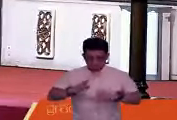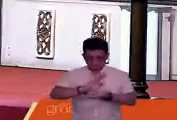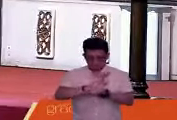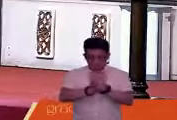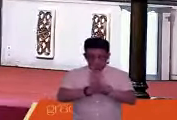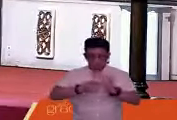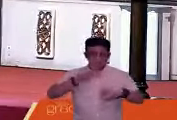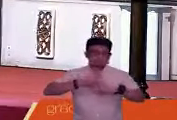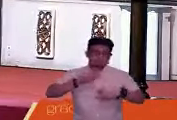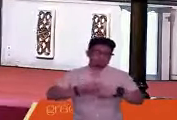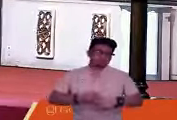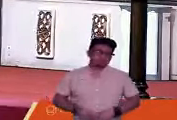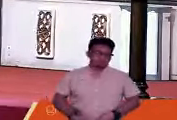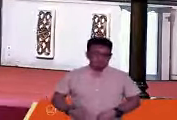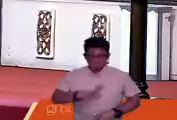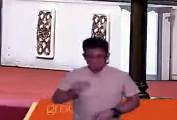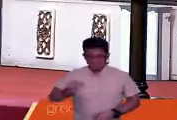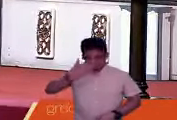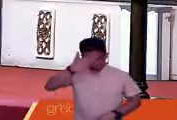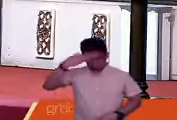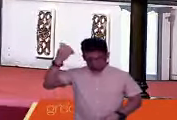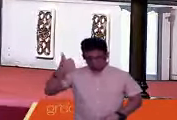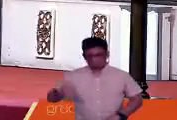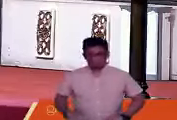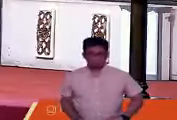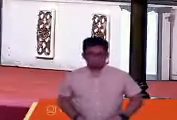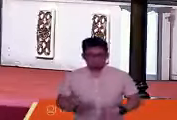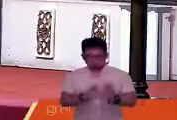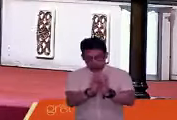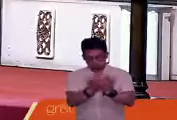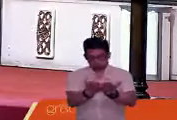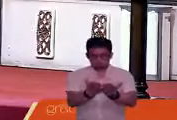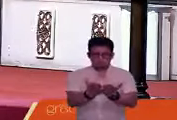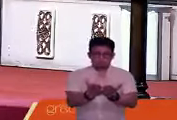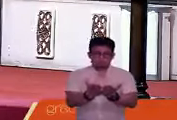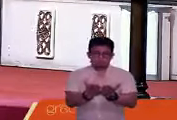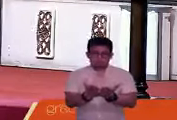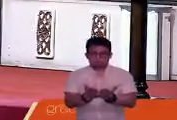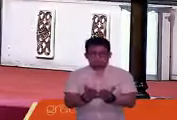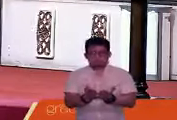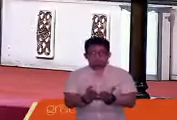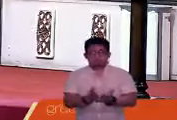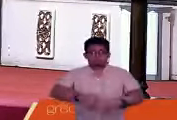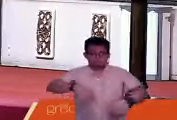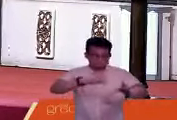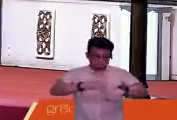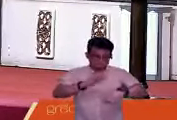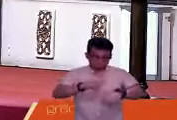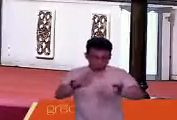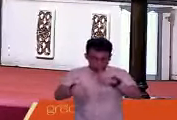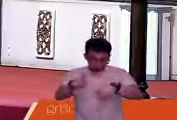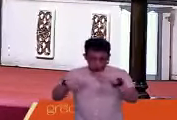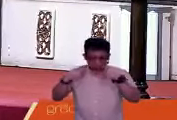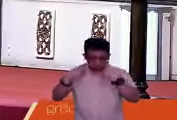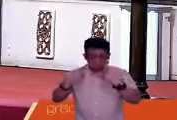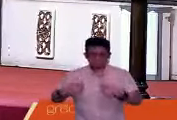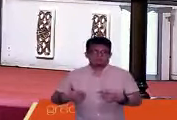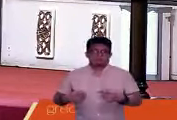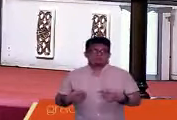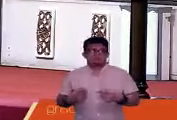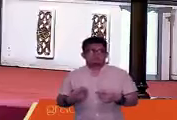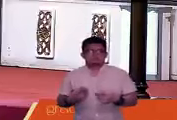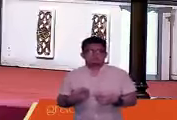na ni mo. Matthew chapter 15 verse 10. And he called the multitude and said unto